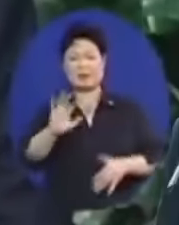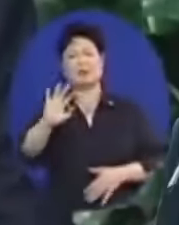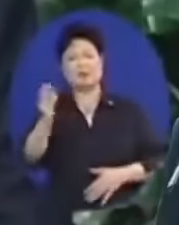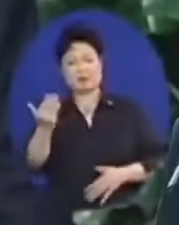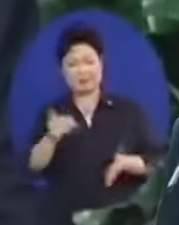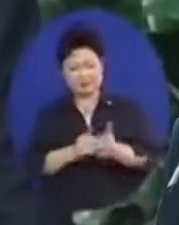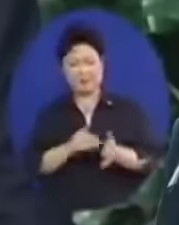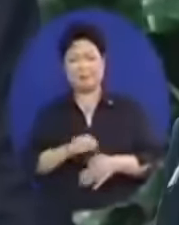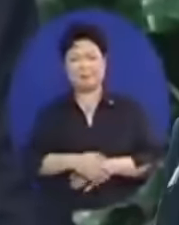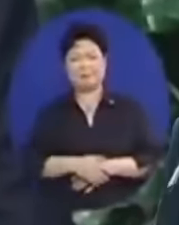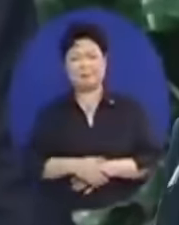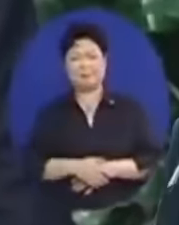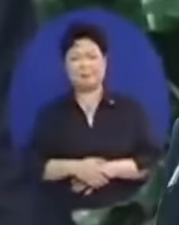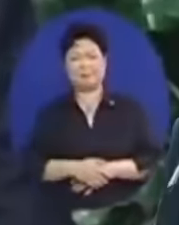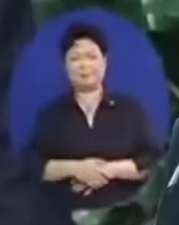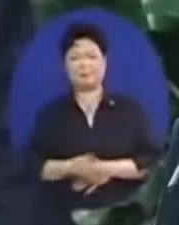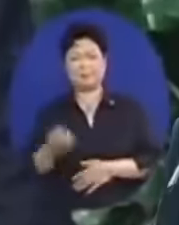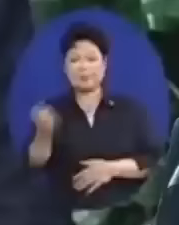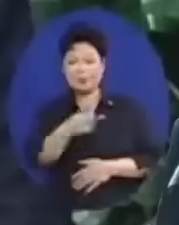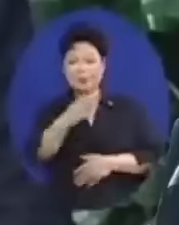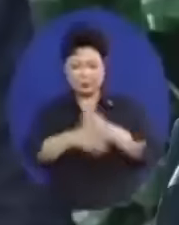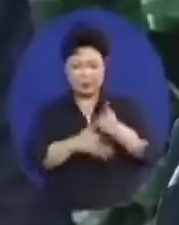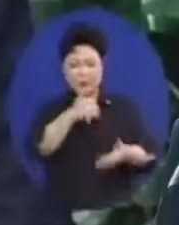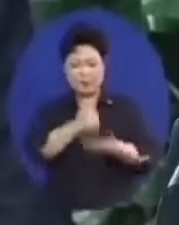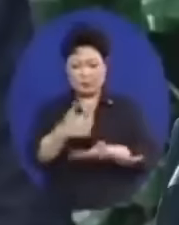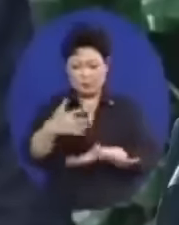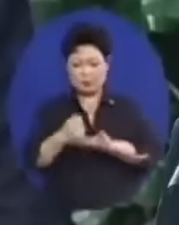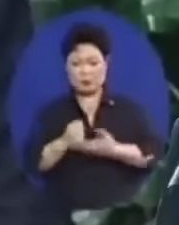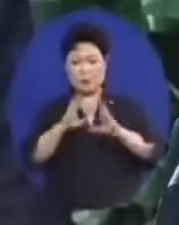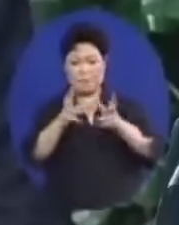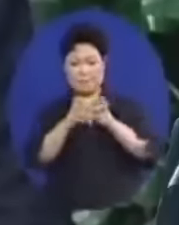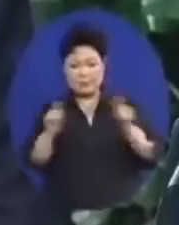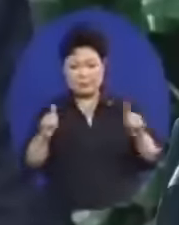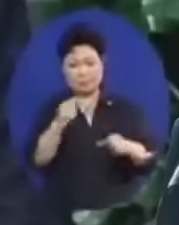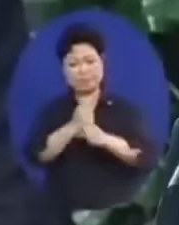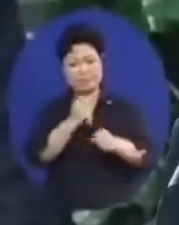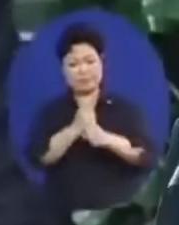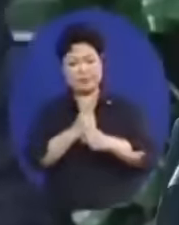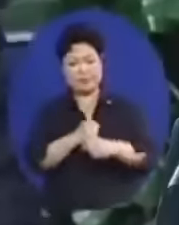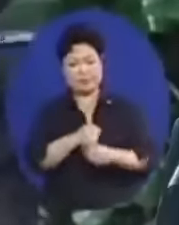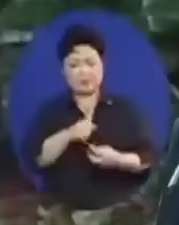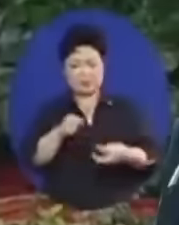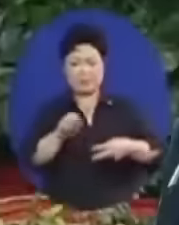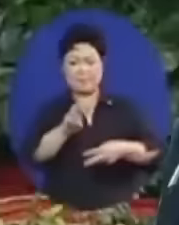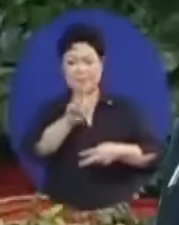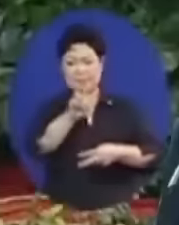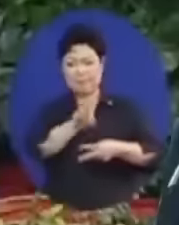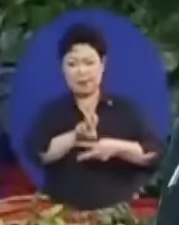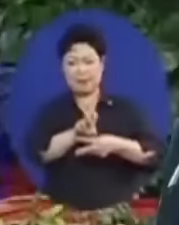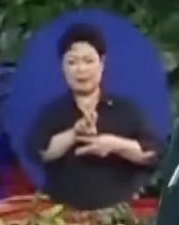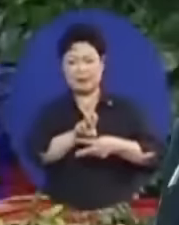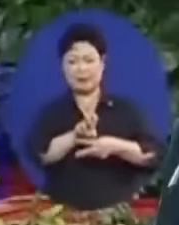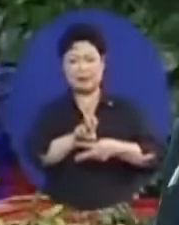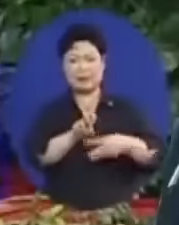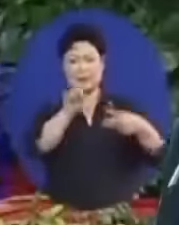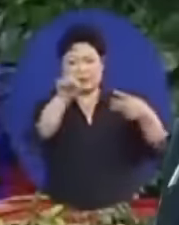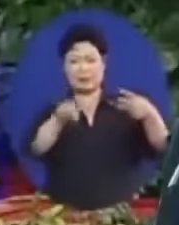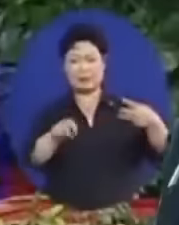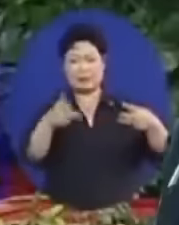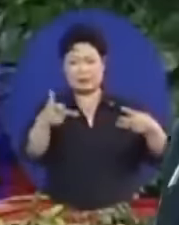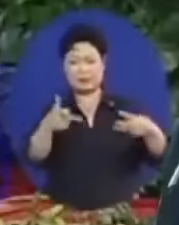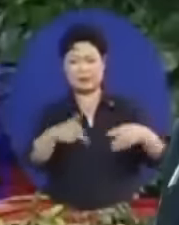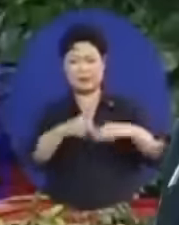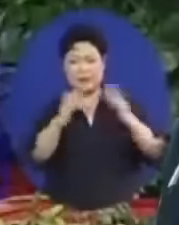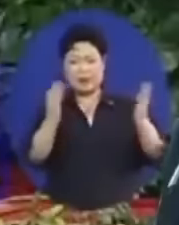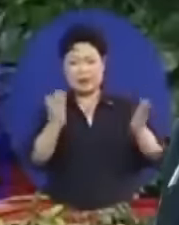것입니다. 그리고 하나님의 소유된 백성으로 만드는 것입니다. 말라기 3장 11절에 만군의 야훼가 이르노라 나는